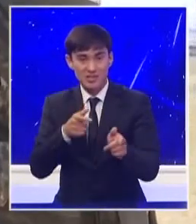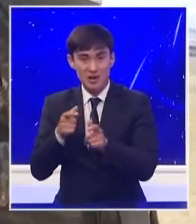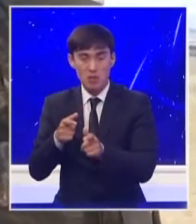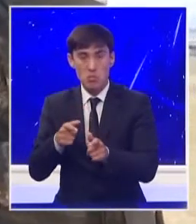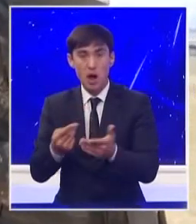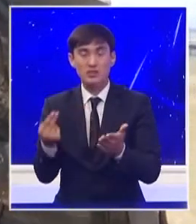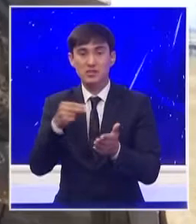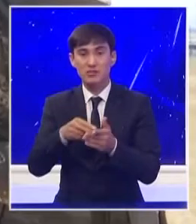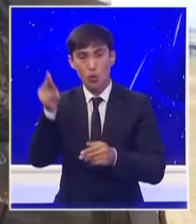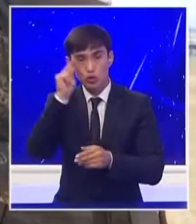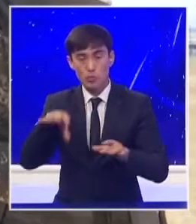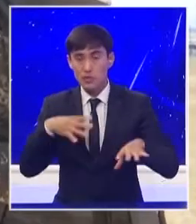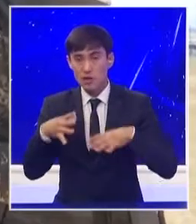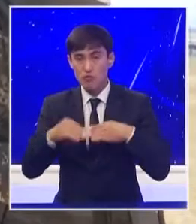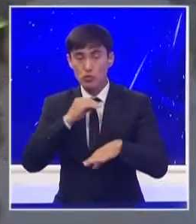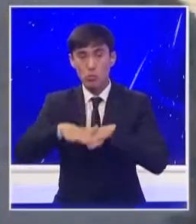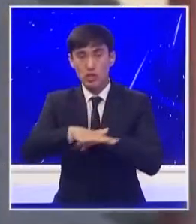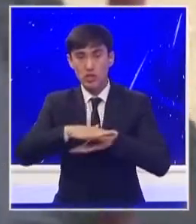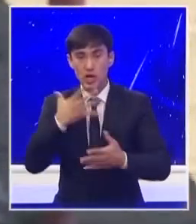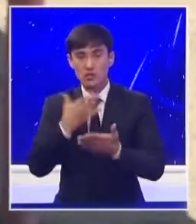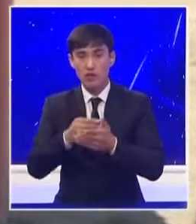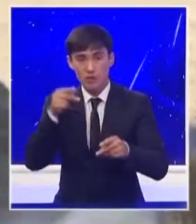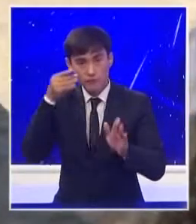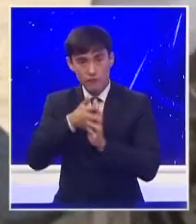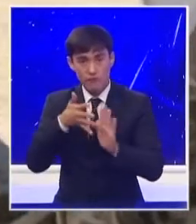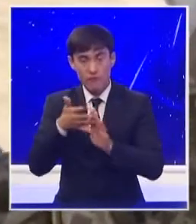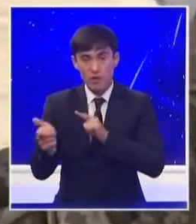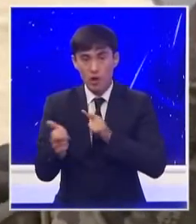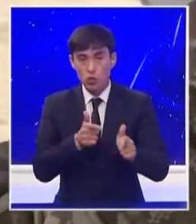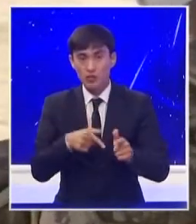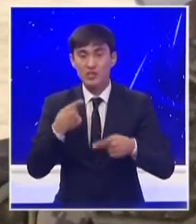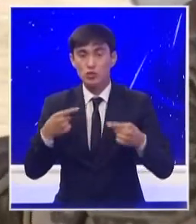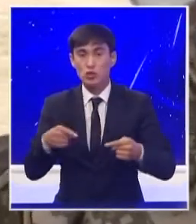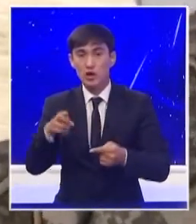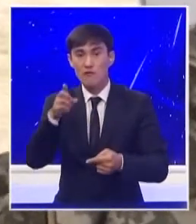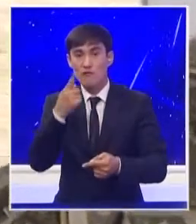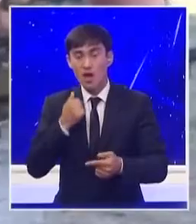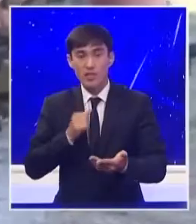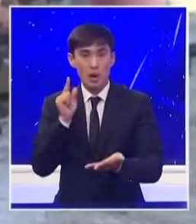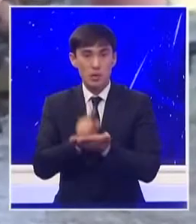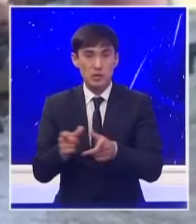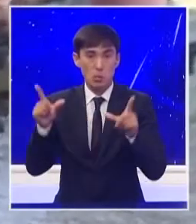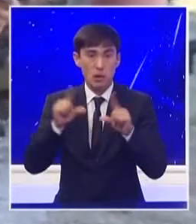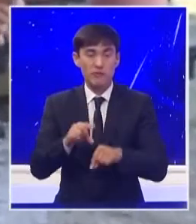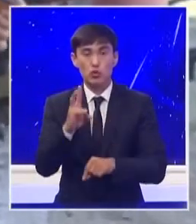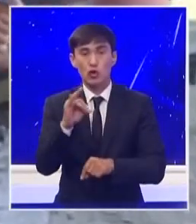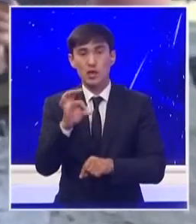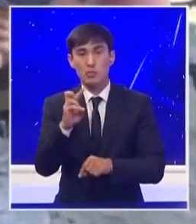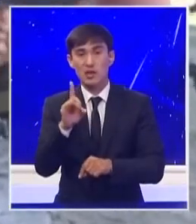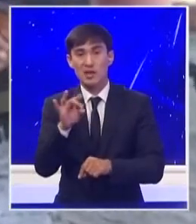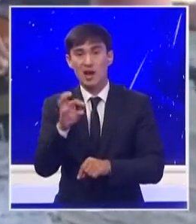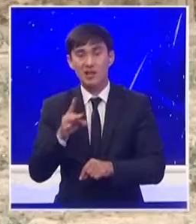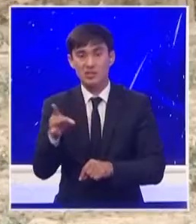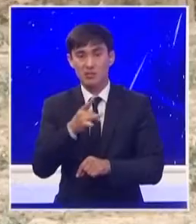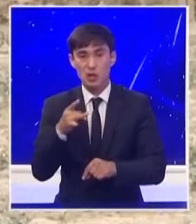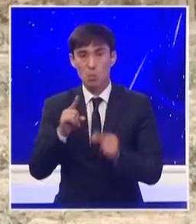оценивали уже на учебно-тренировочной площадке. Осваивать курс переподготовки в числе других военнообязанных прибыл и Нурлан Абдикерим из Каратальского